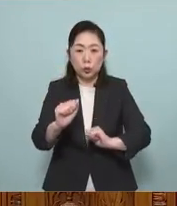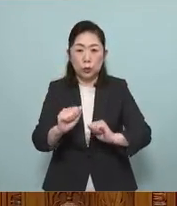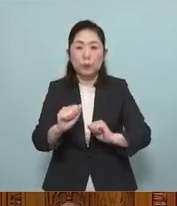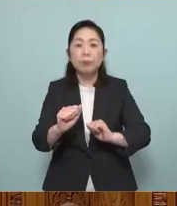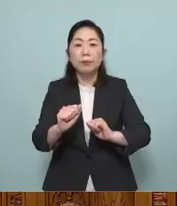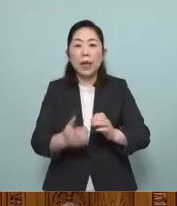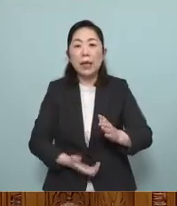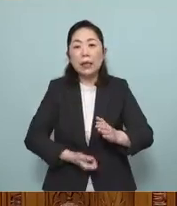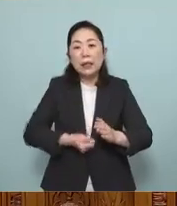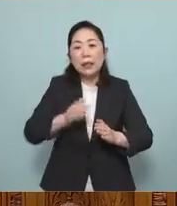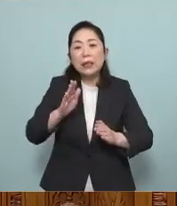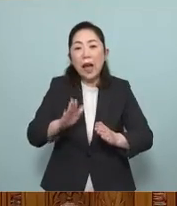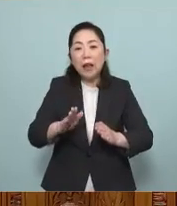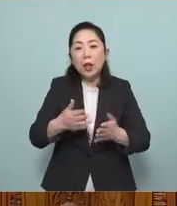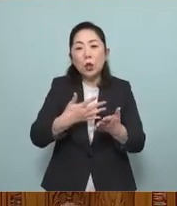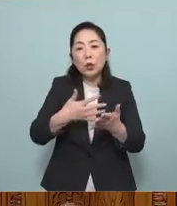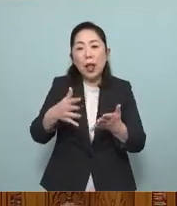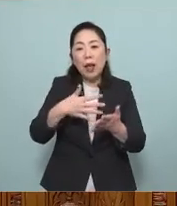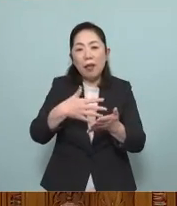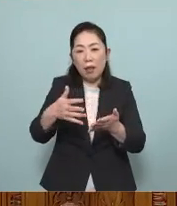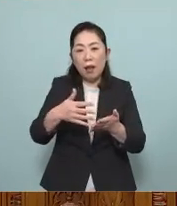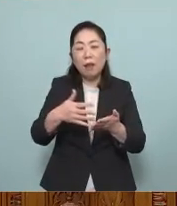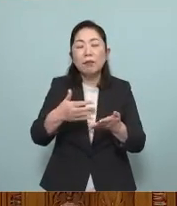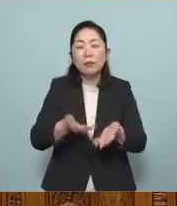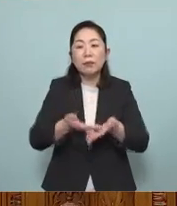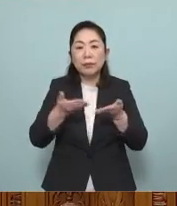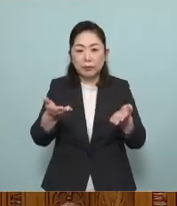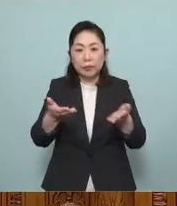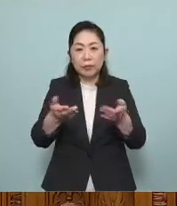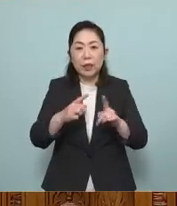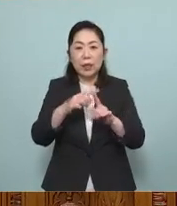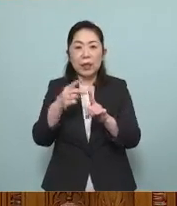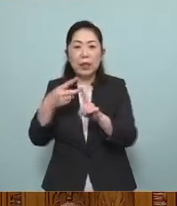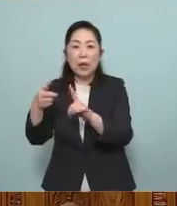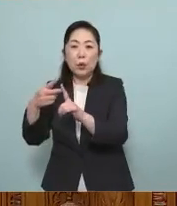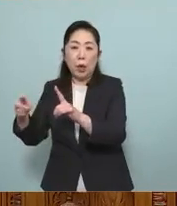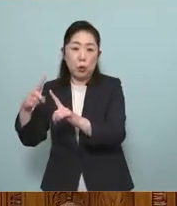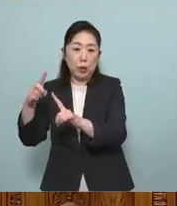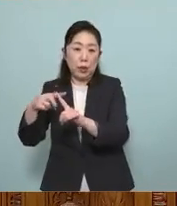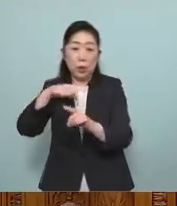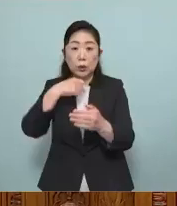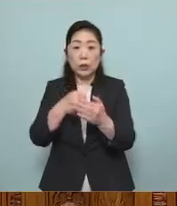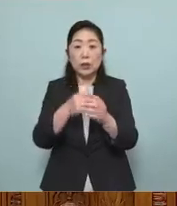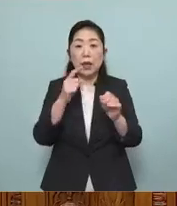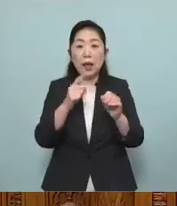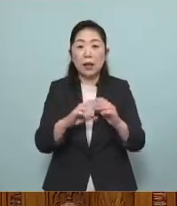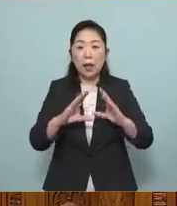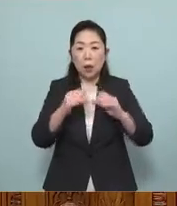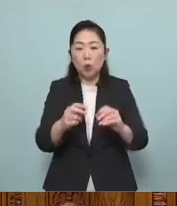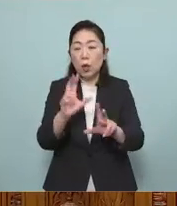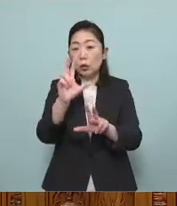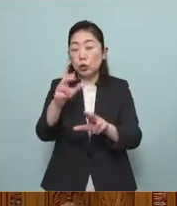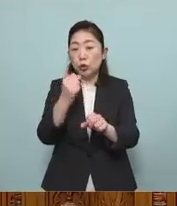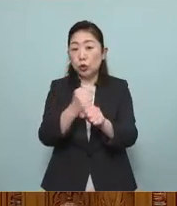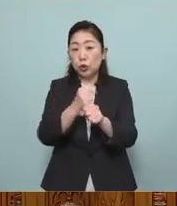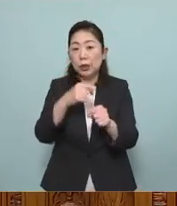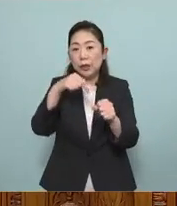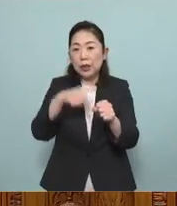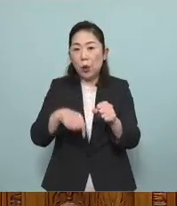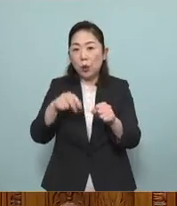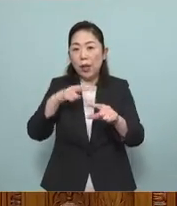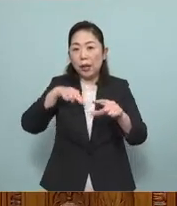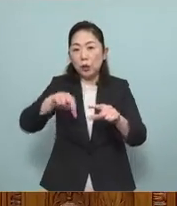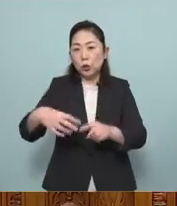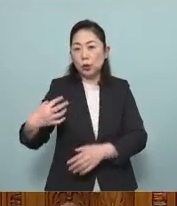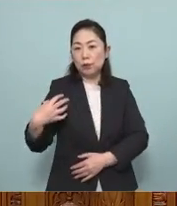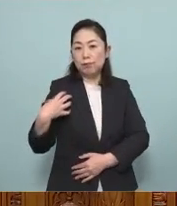ある自由なデータ流通、DFFT の実現に向け、 国際的なルール作りにおいて中心的な